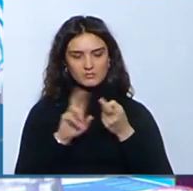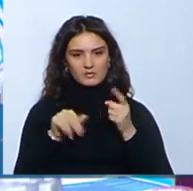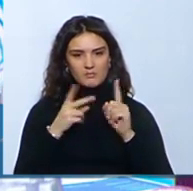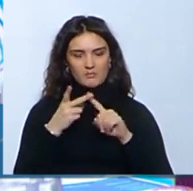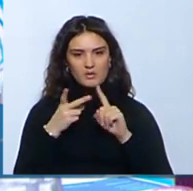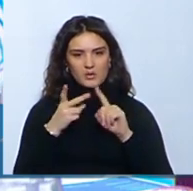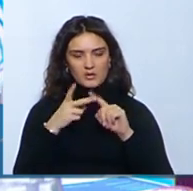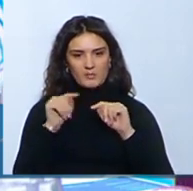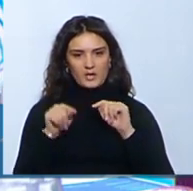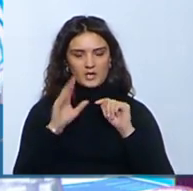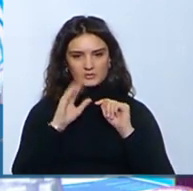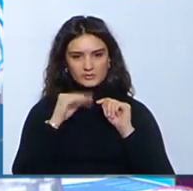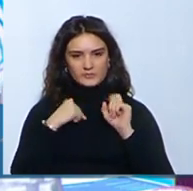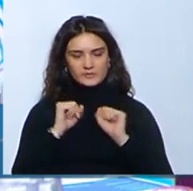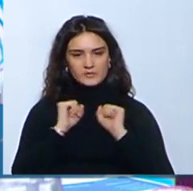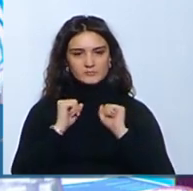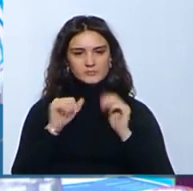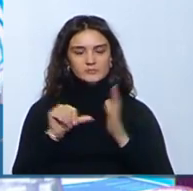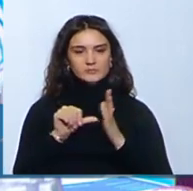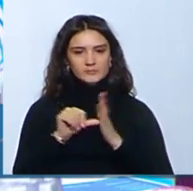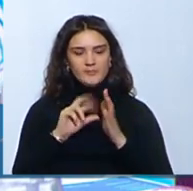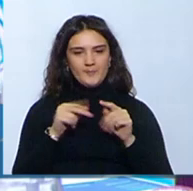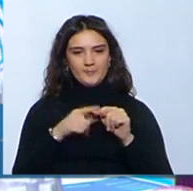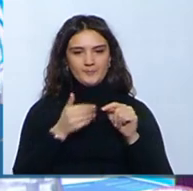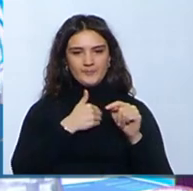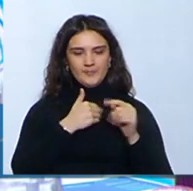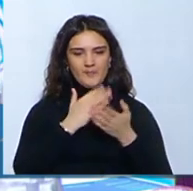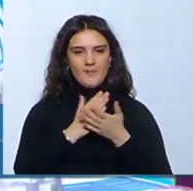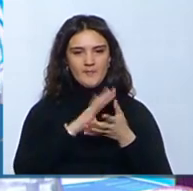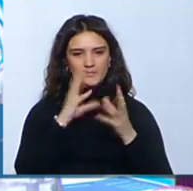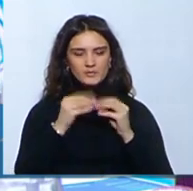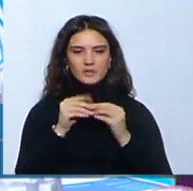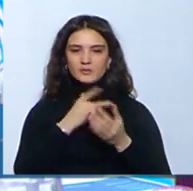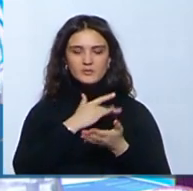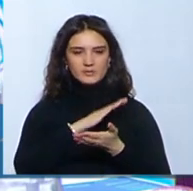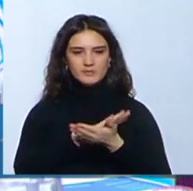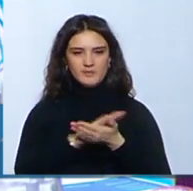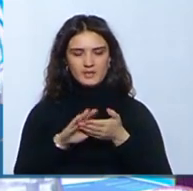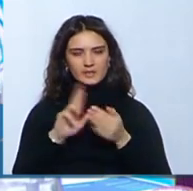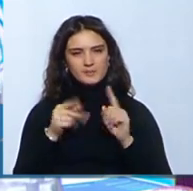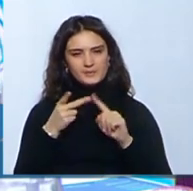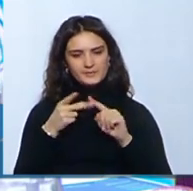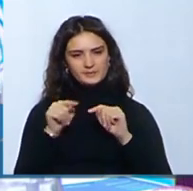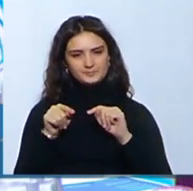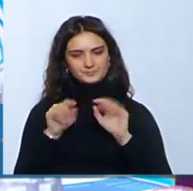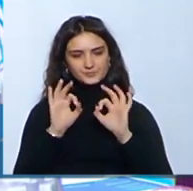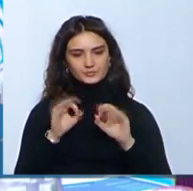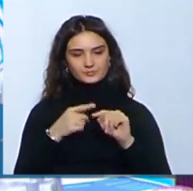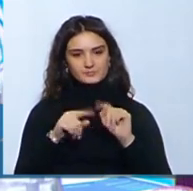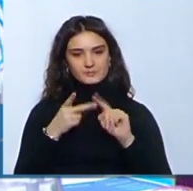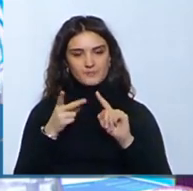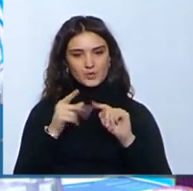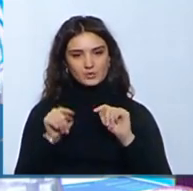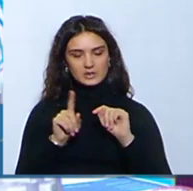მეორე მხარეა, როდესაც ჩვენ ვცდილობთ დავეხმაროთ და ეს სურვილი არის სრულიად გულწრფელი. მეორე, სწორედ ეს